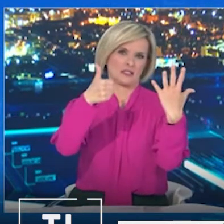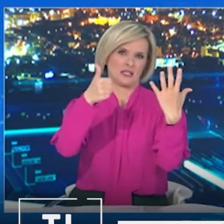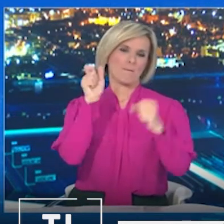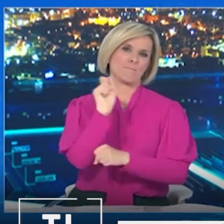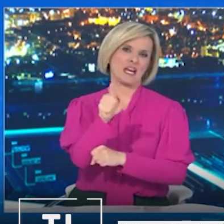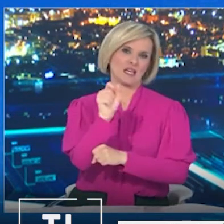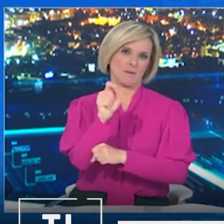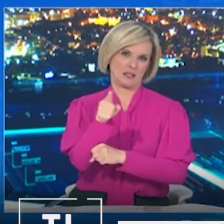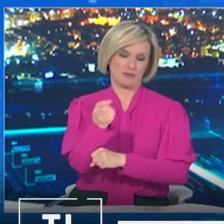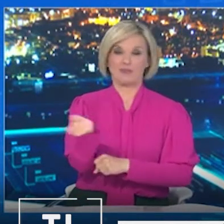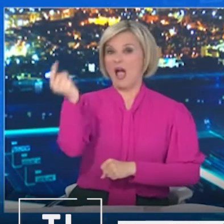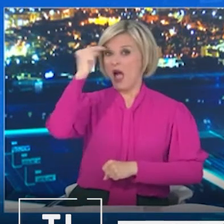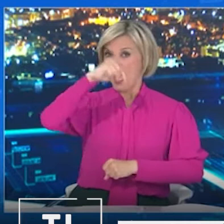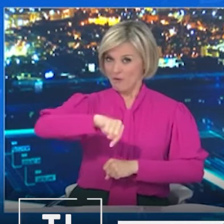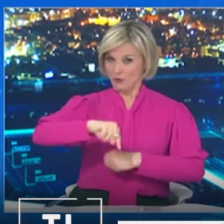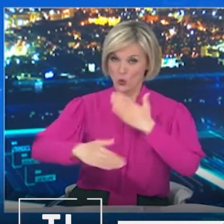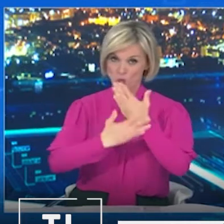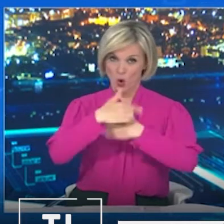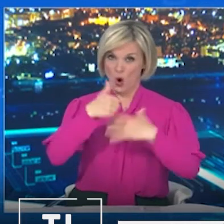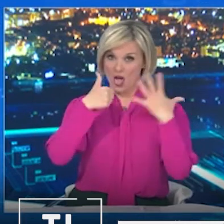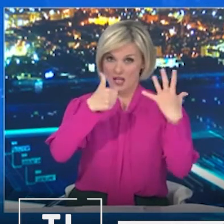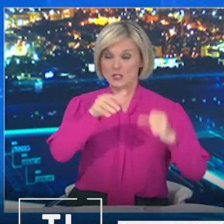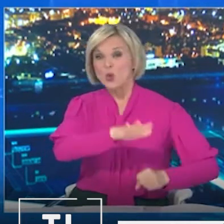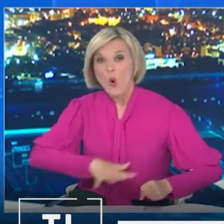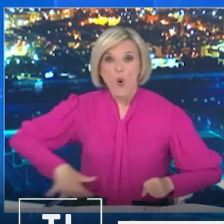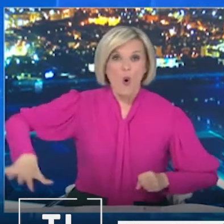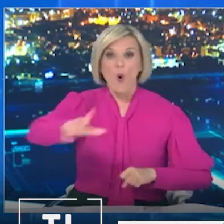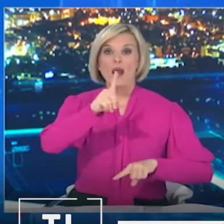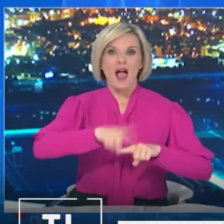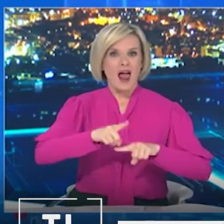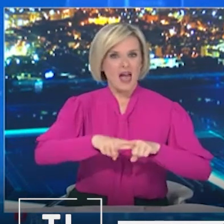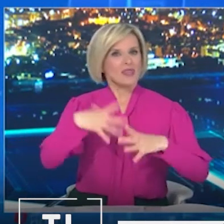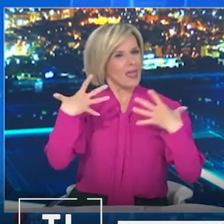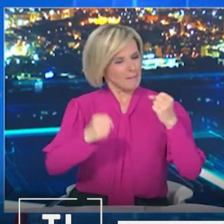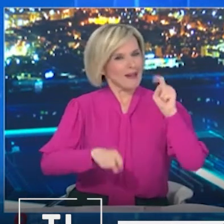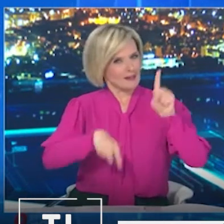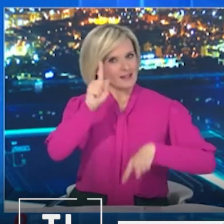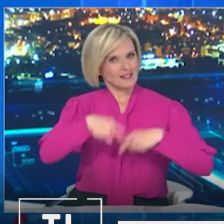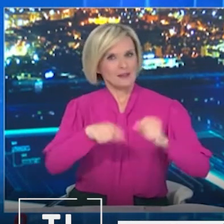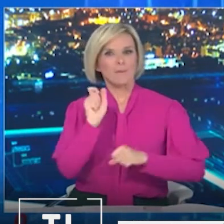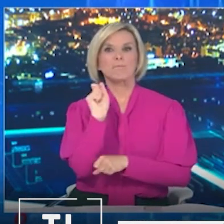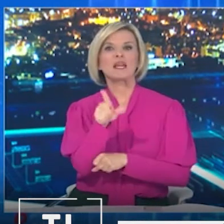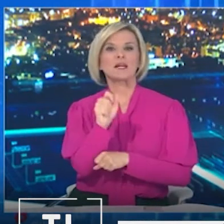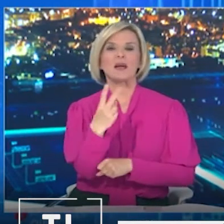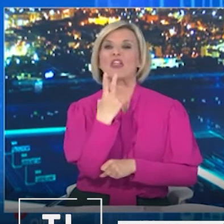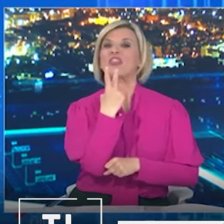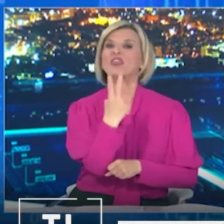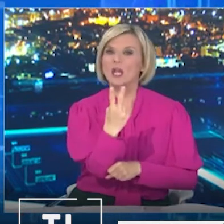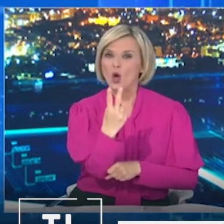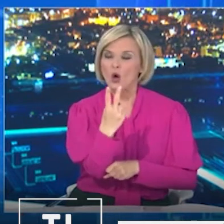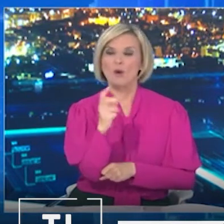μετακίνησης, από αύριο ισχύουν σε όλη τη χώρα οι εξής διαφοροποιήσεις για τα SMS 2 και